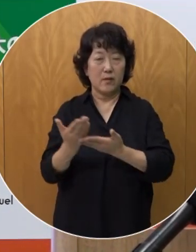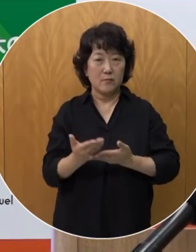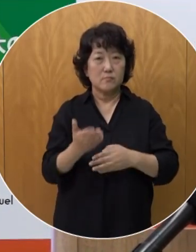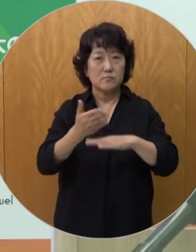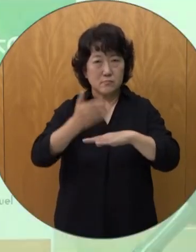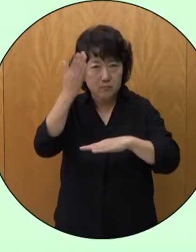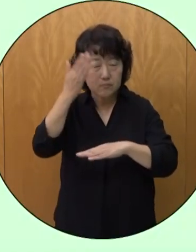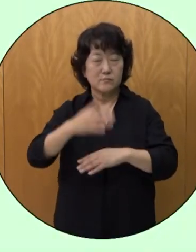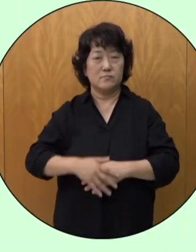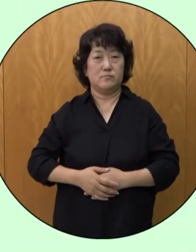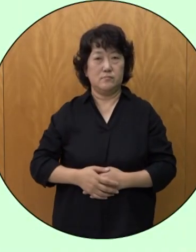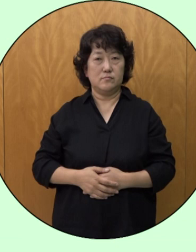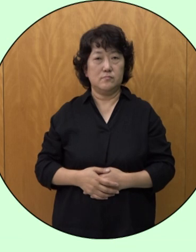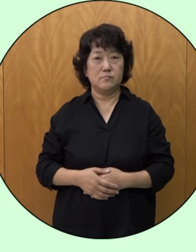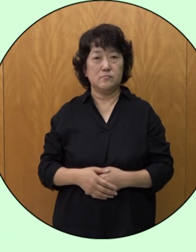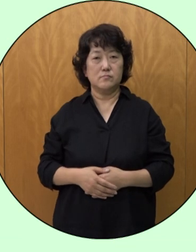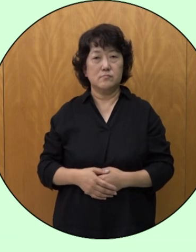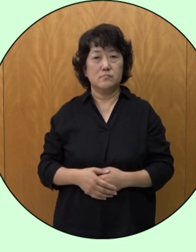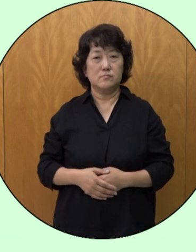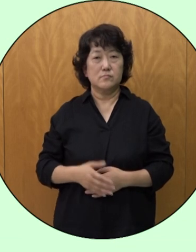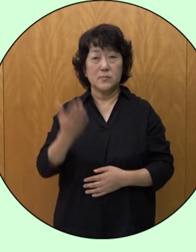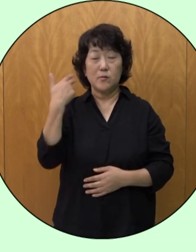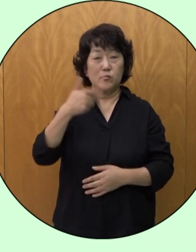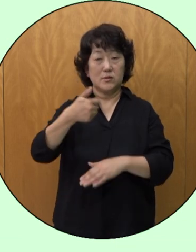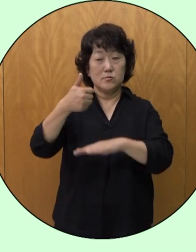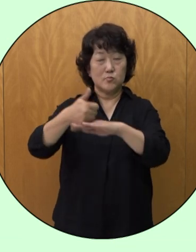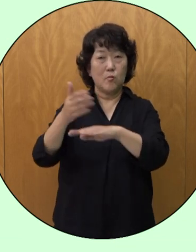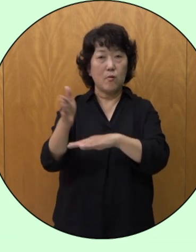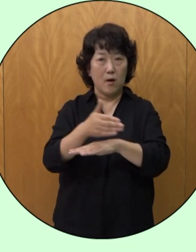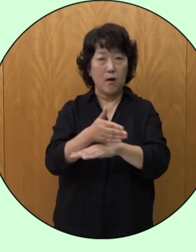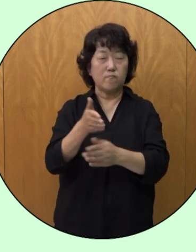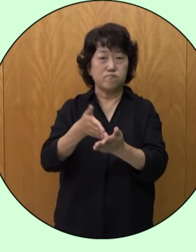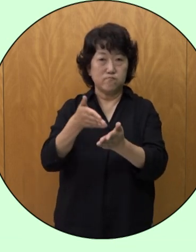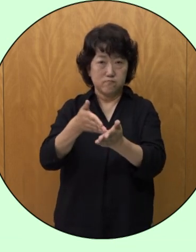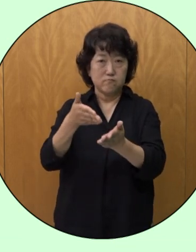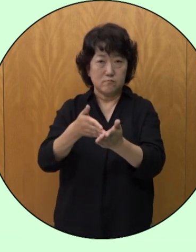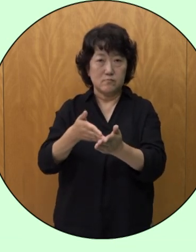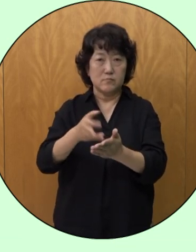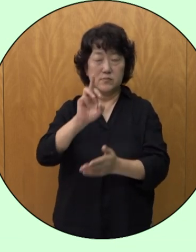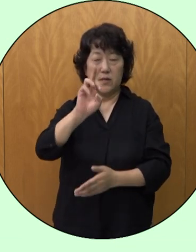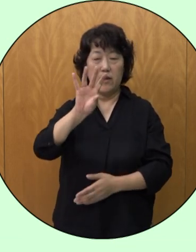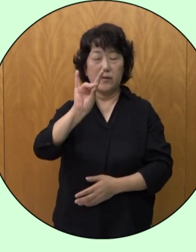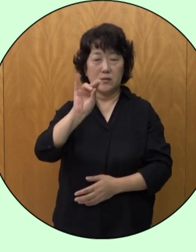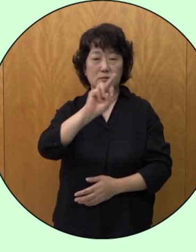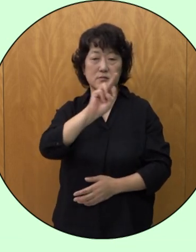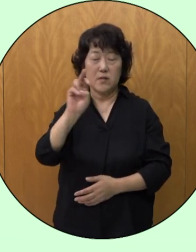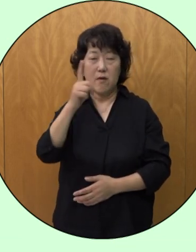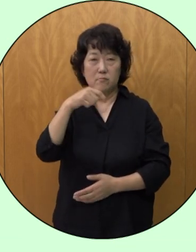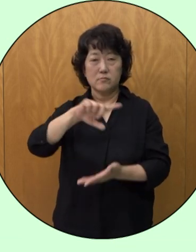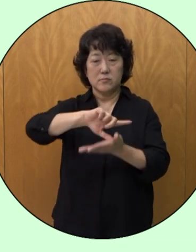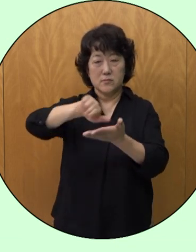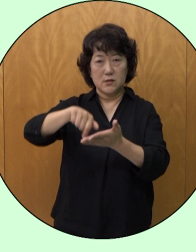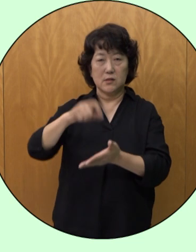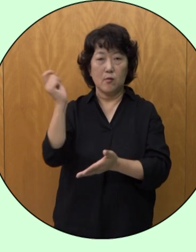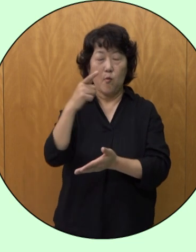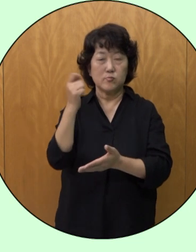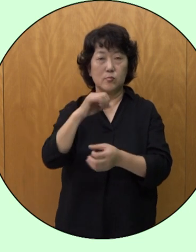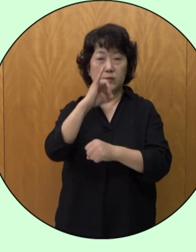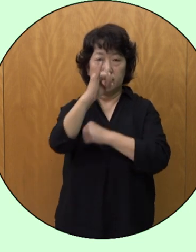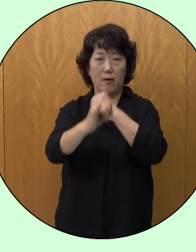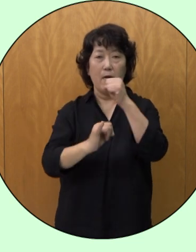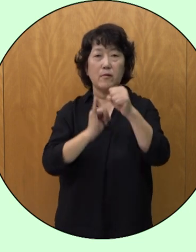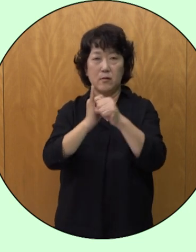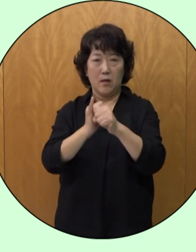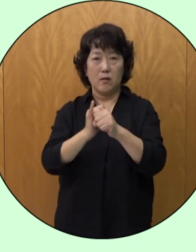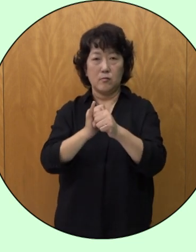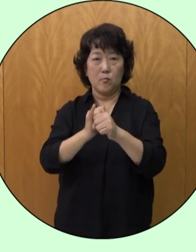。先ほど徳永市長より発表されました積善地区、高速インターネット回線開